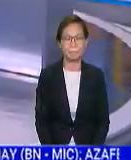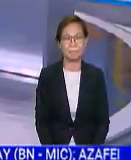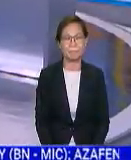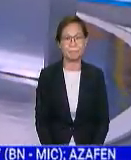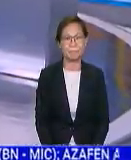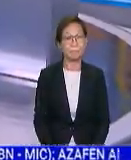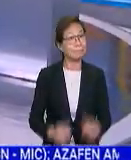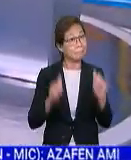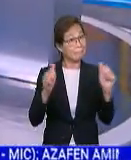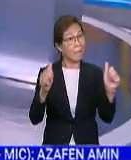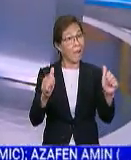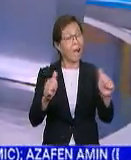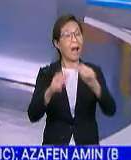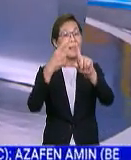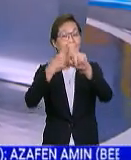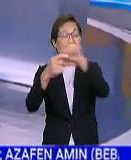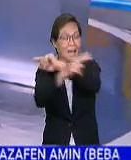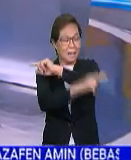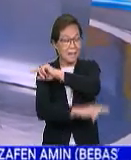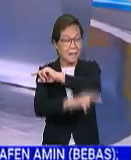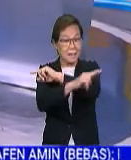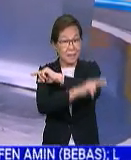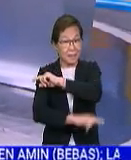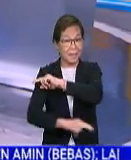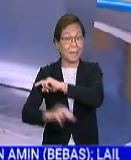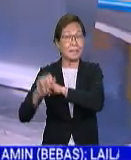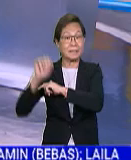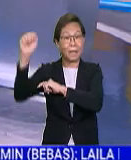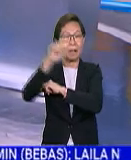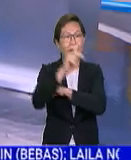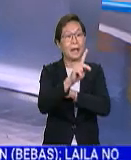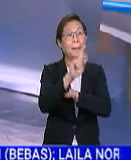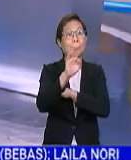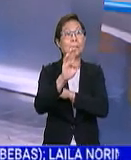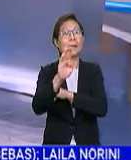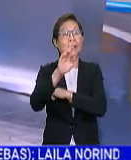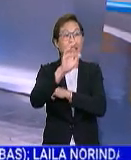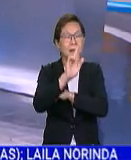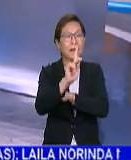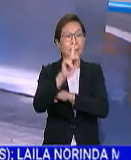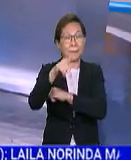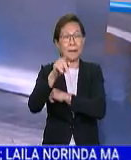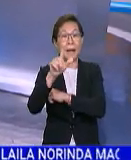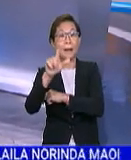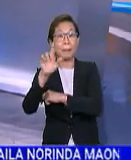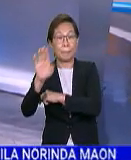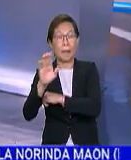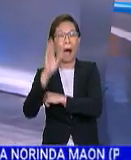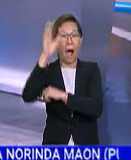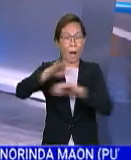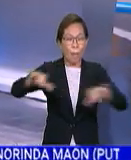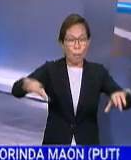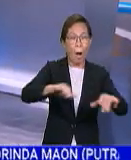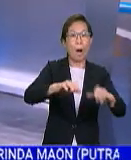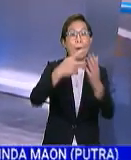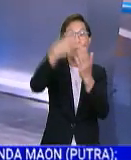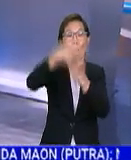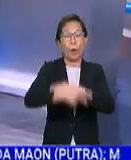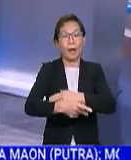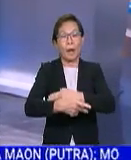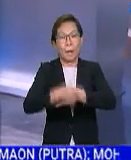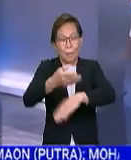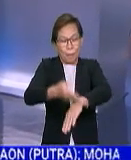saudara Fokus dari negeri di bawah payu kplb Sabah bakal melaksana program pemulihan di kawasan